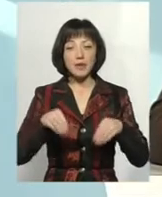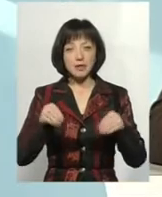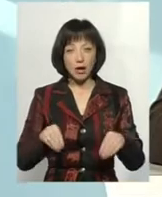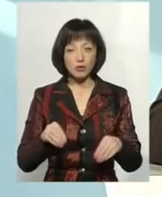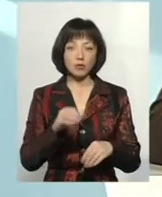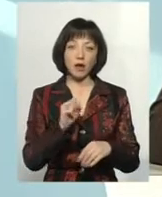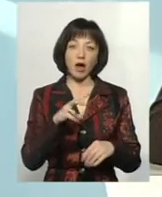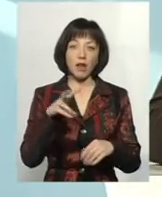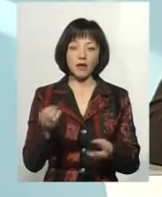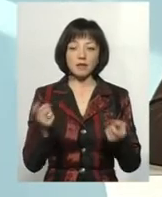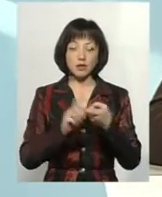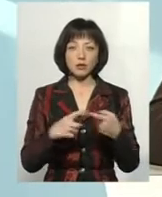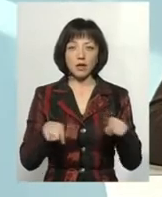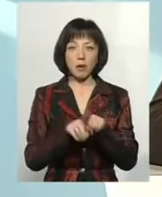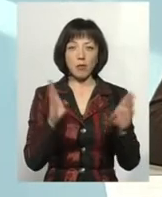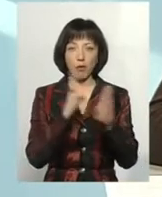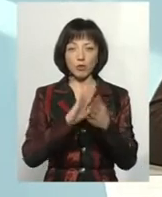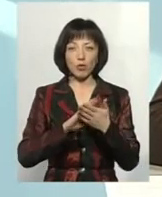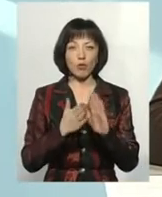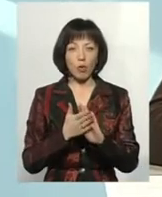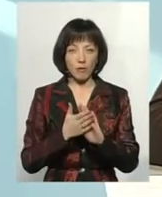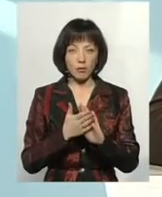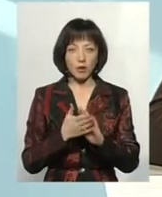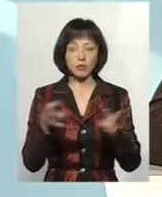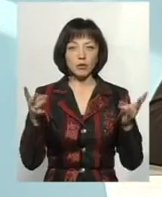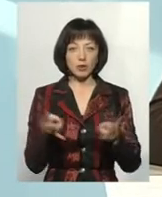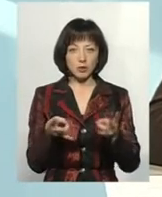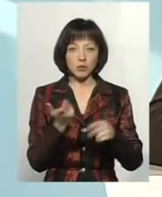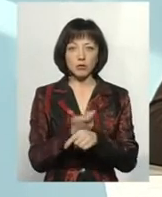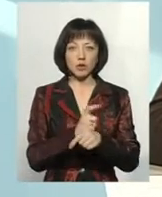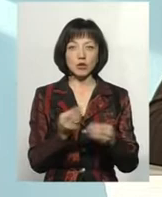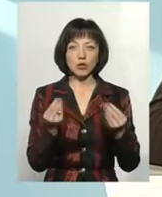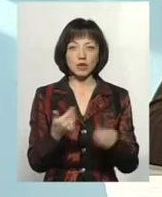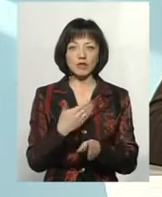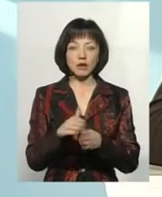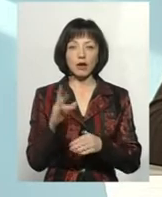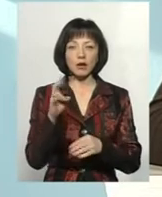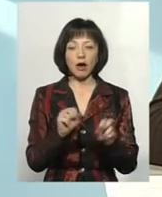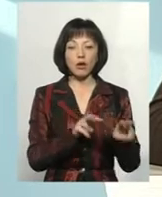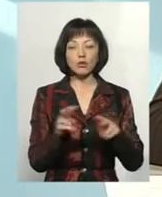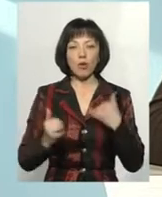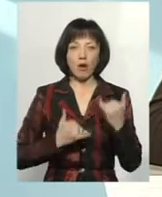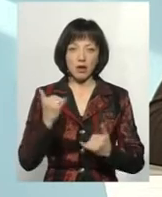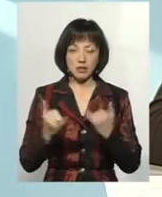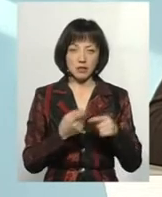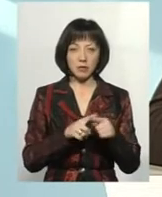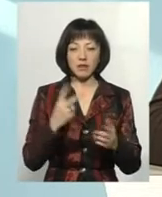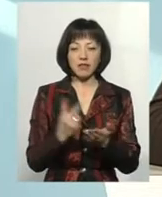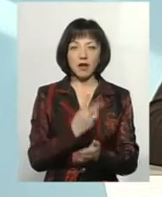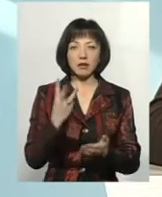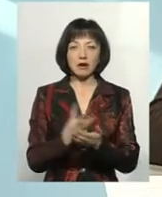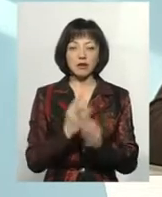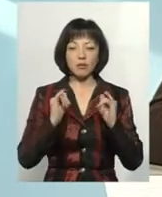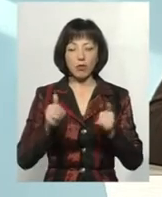підсаджуємо, але в зв'язку з такими погодними умовами потрібно більше коштів виділяти на догляд за ними. Тому що 2-3 рази поливу